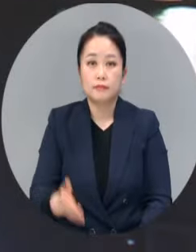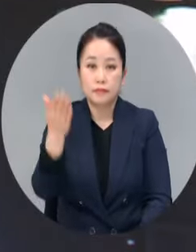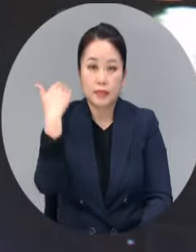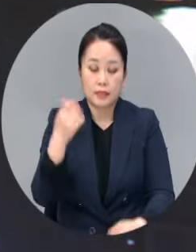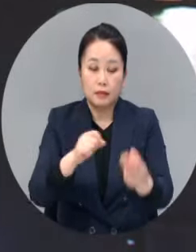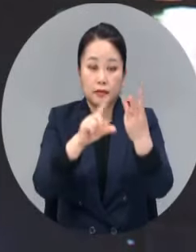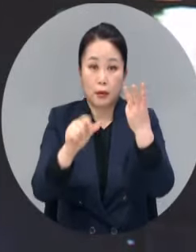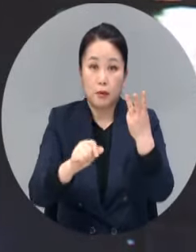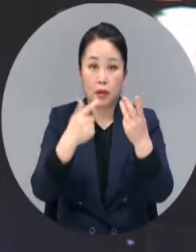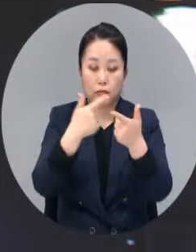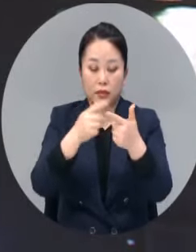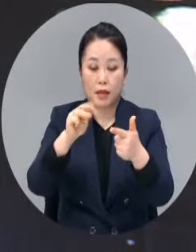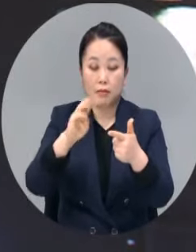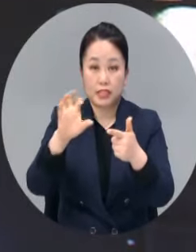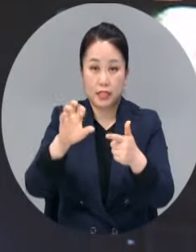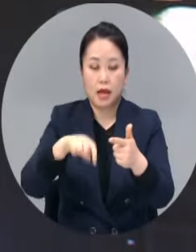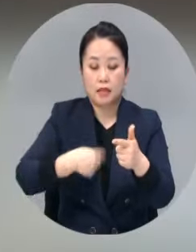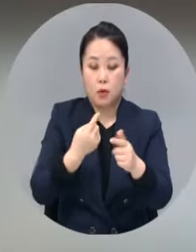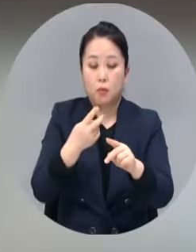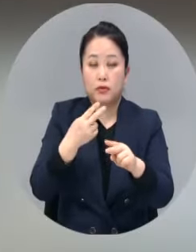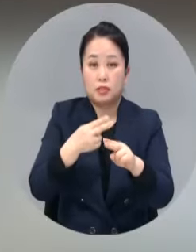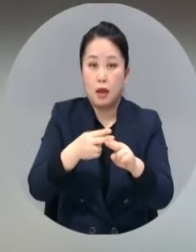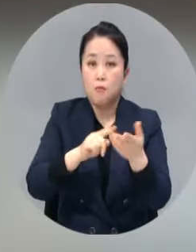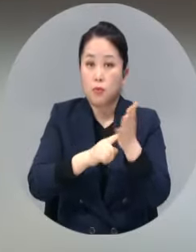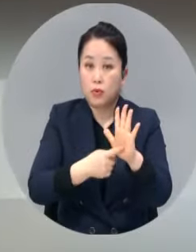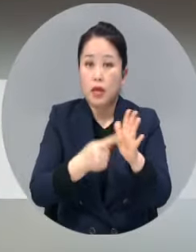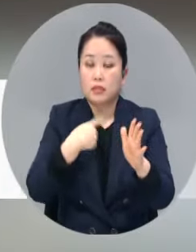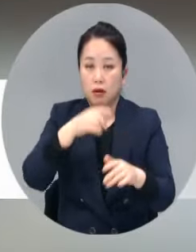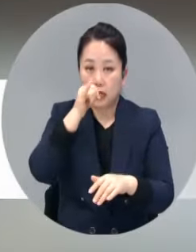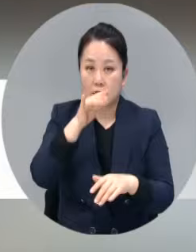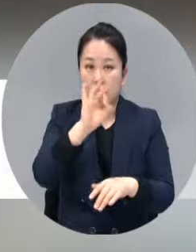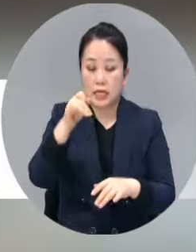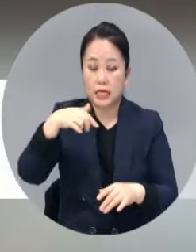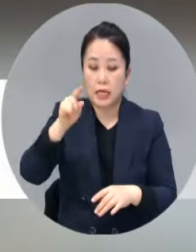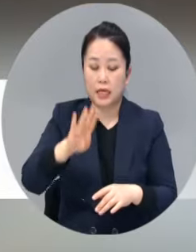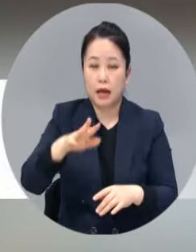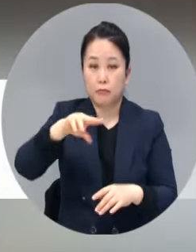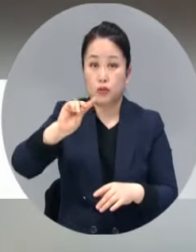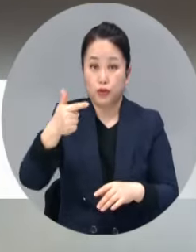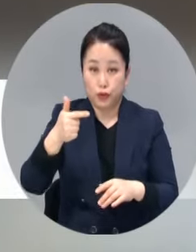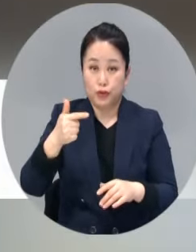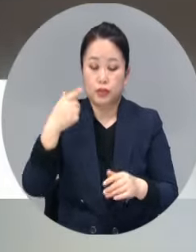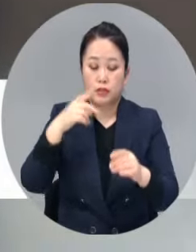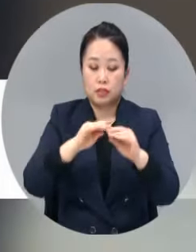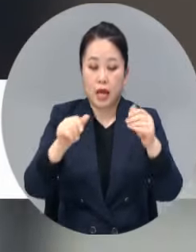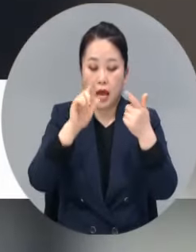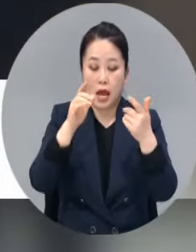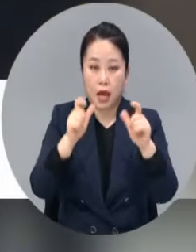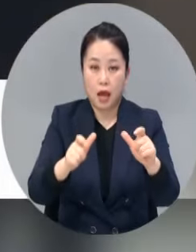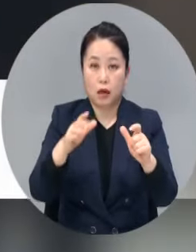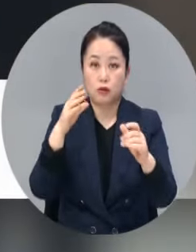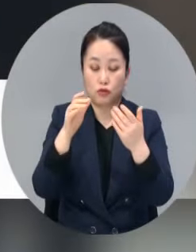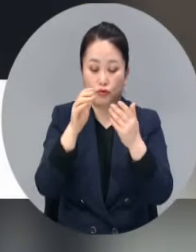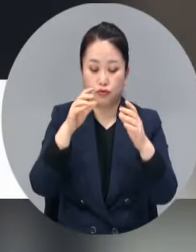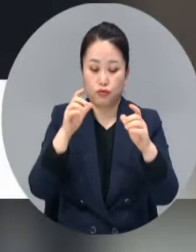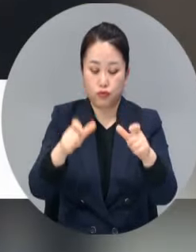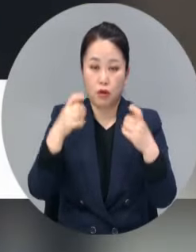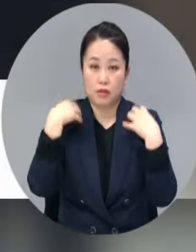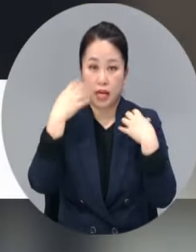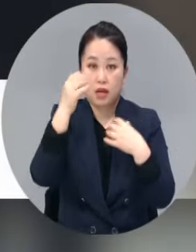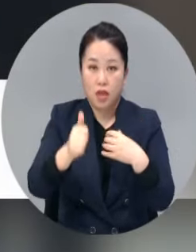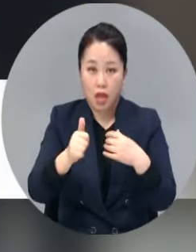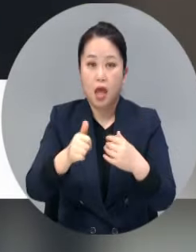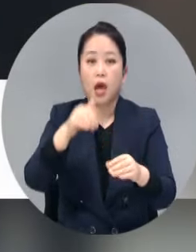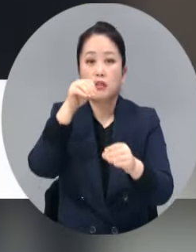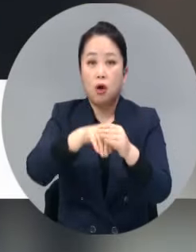지난달 부산 MBC가 단독 보도한 이갑준 사하구청장의 공직선거법 위반 의혹과 관련해 부산시 선관위가